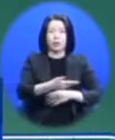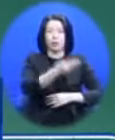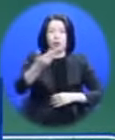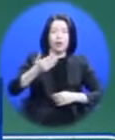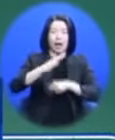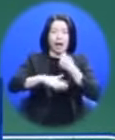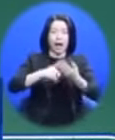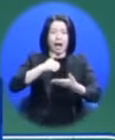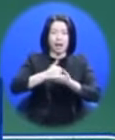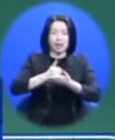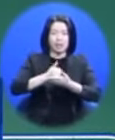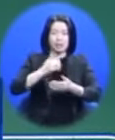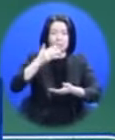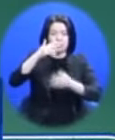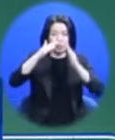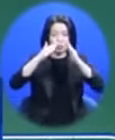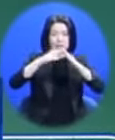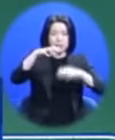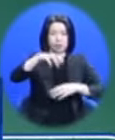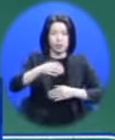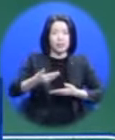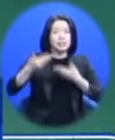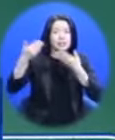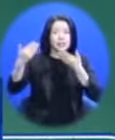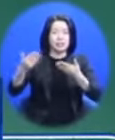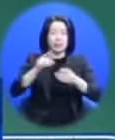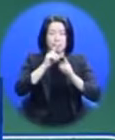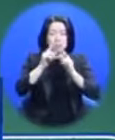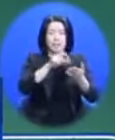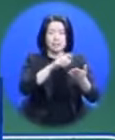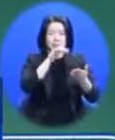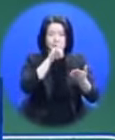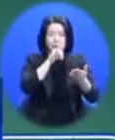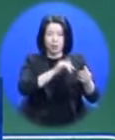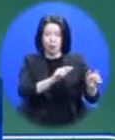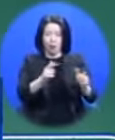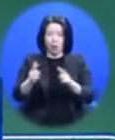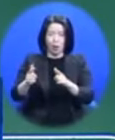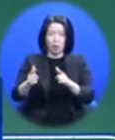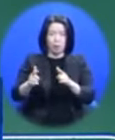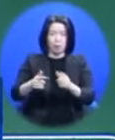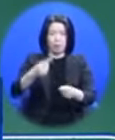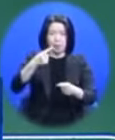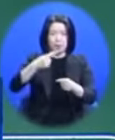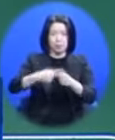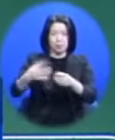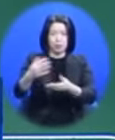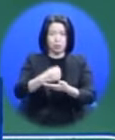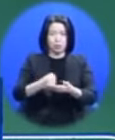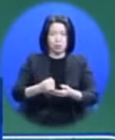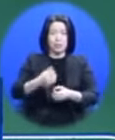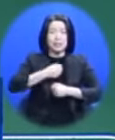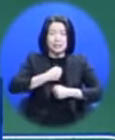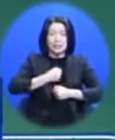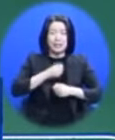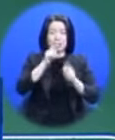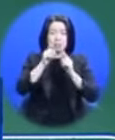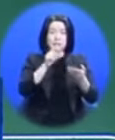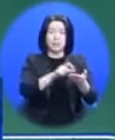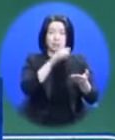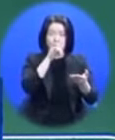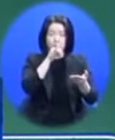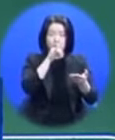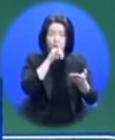여호와의 전에 드릴지니라, 이런 말씀이 있습니다. 여러 번 맥추절을 지키라는 말씀이 있고, 또